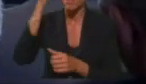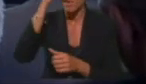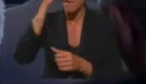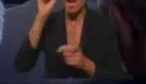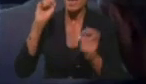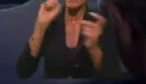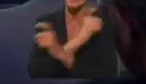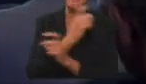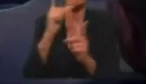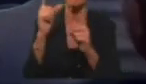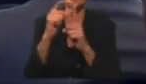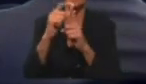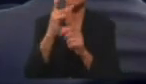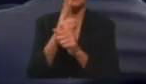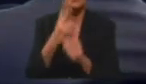Punkt Dostępu.